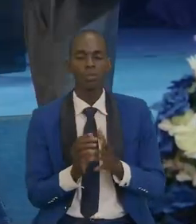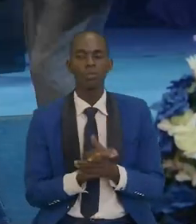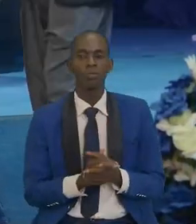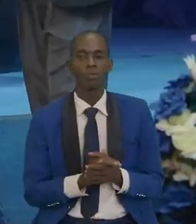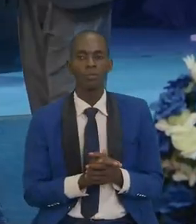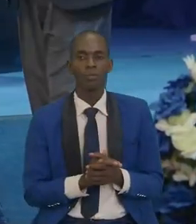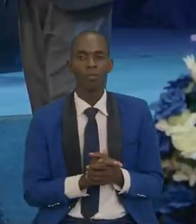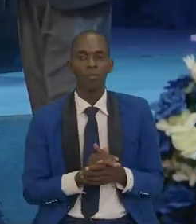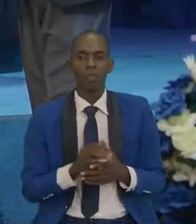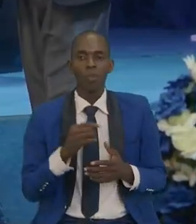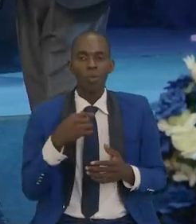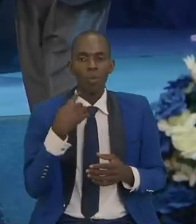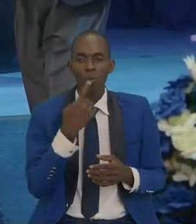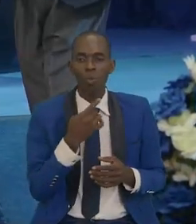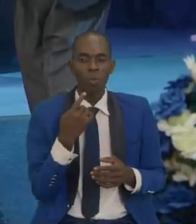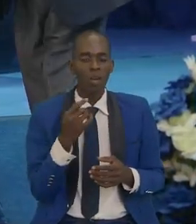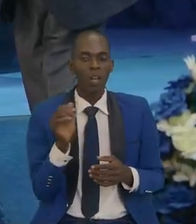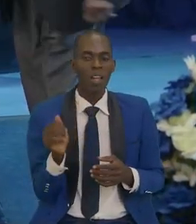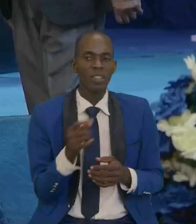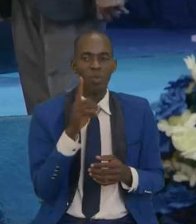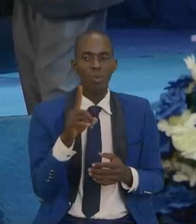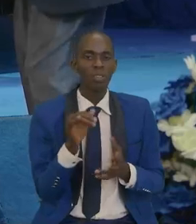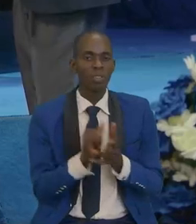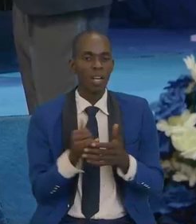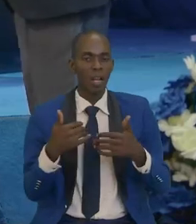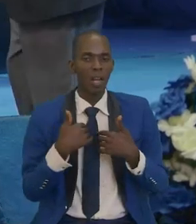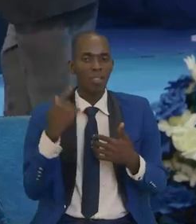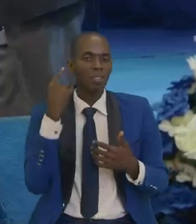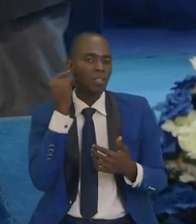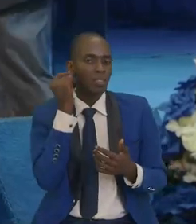désir avant d'avoir la démonstration.